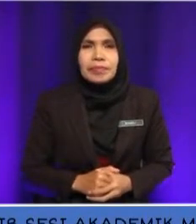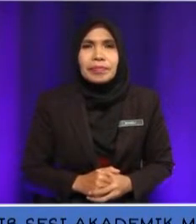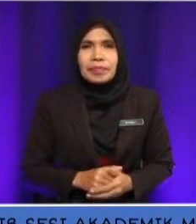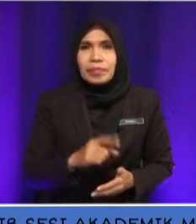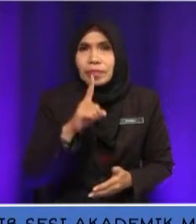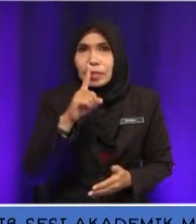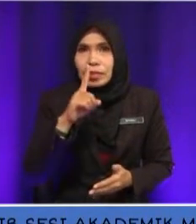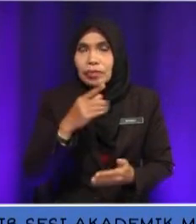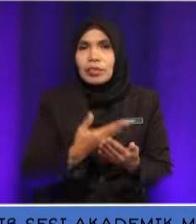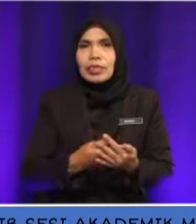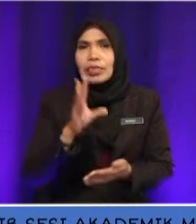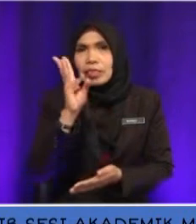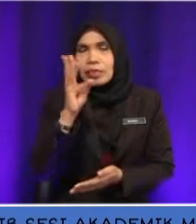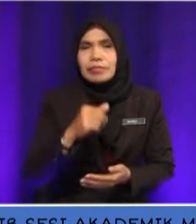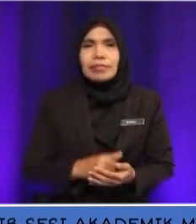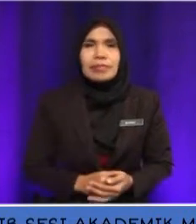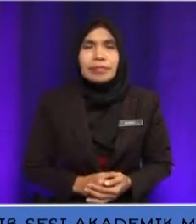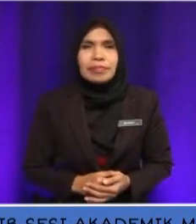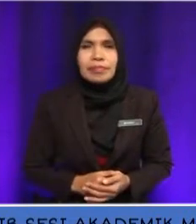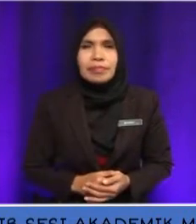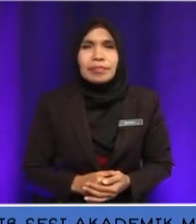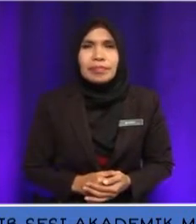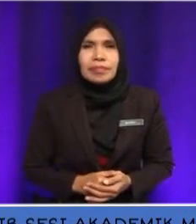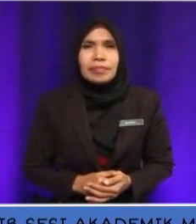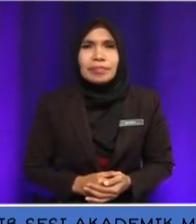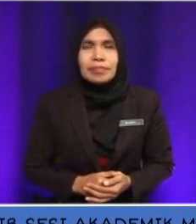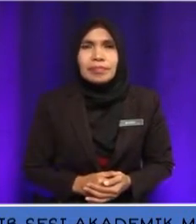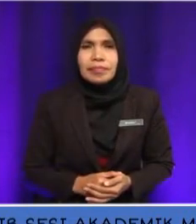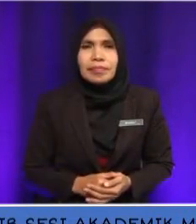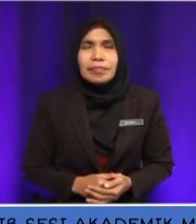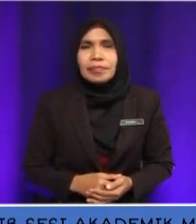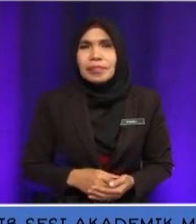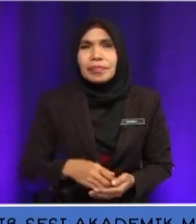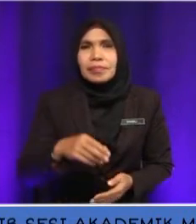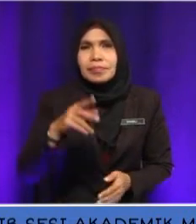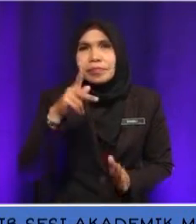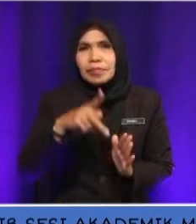diikuti dengan pernyataan deskriptif ataupun deskriptor